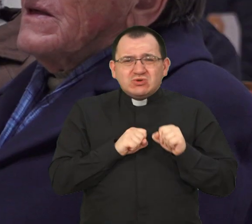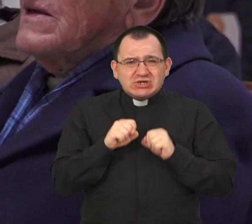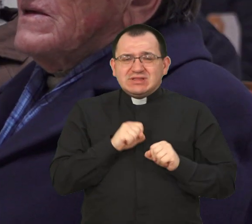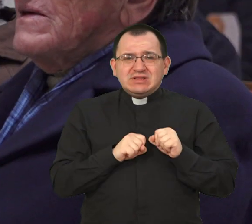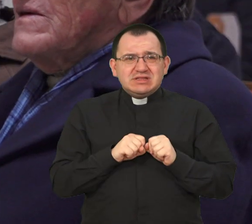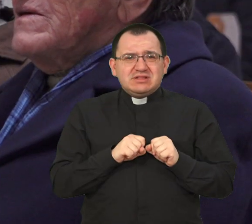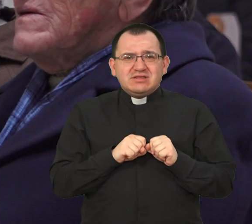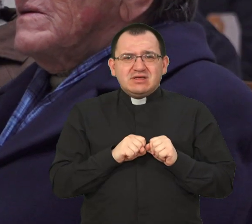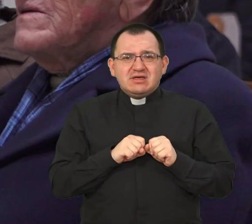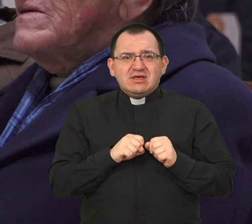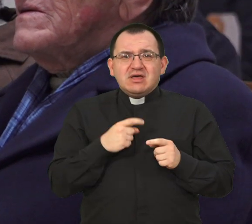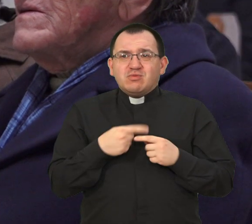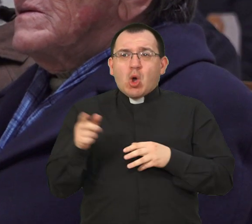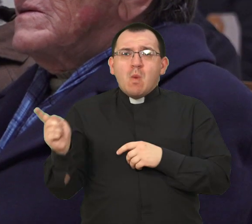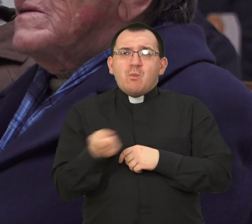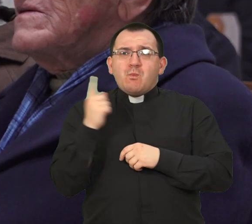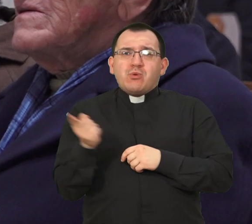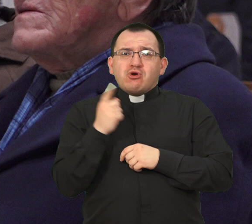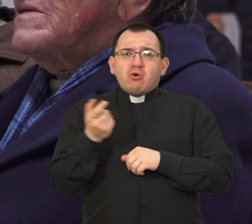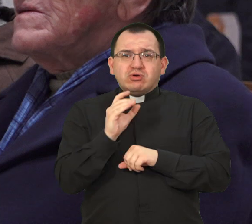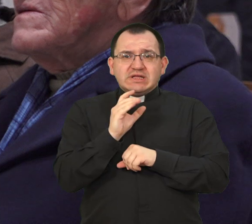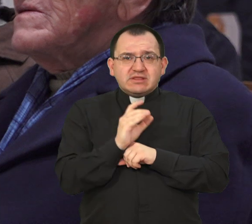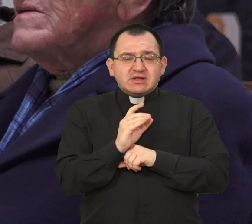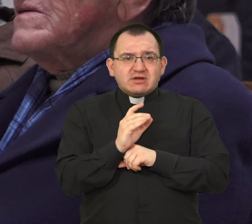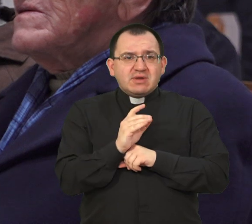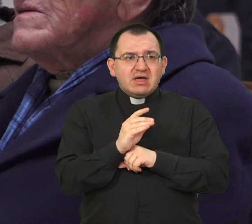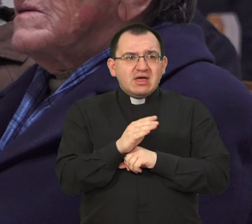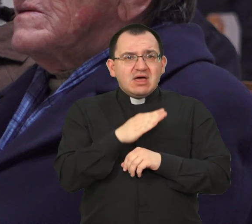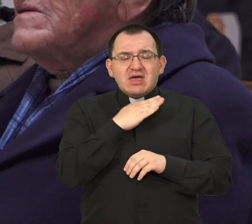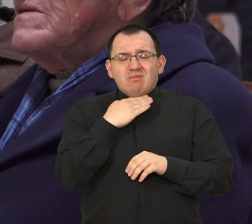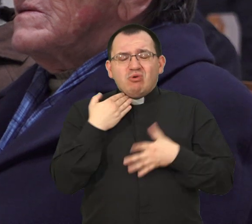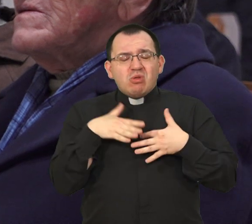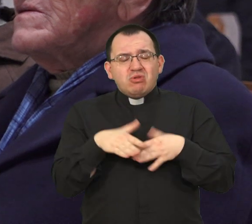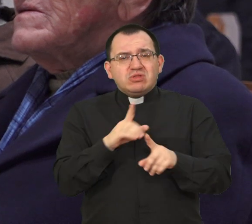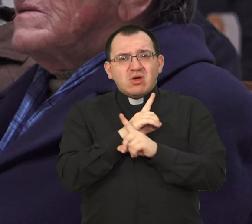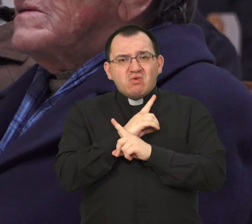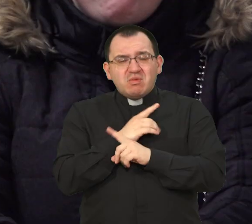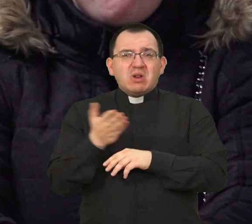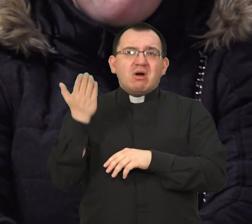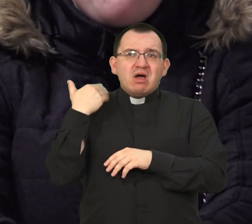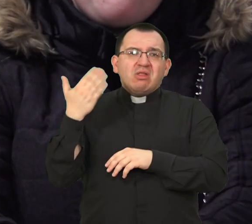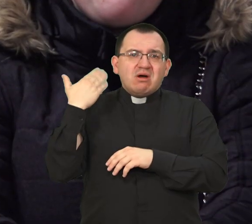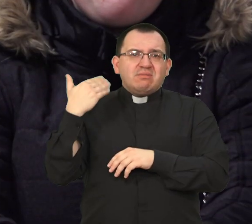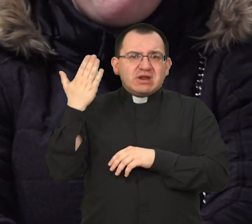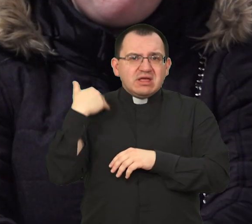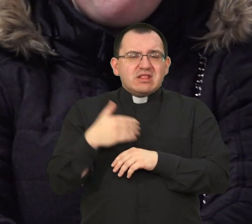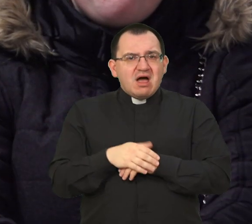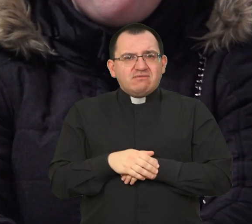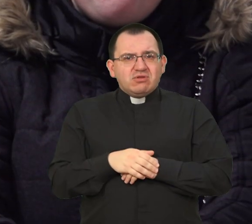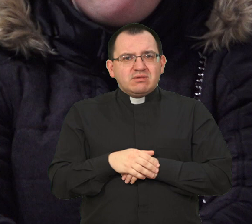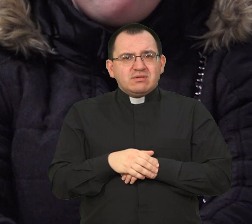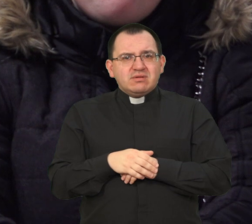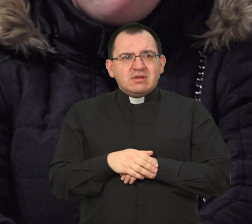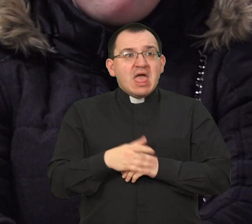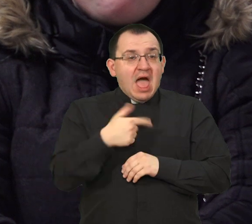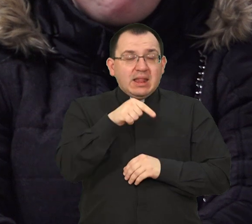digao silan vjetar, kada su neki u tim olujama završili svoj život na zemlji, ali ga nastavljaju s druge strane,